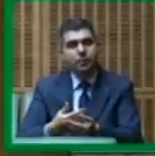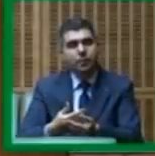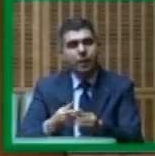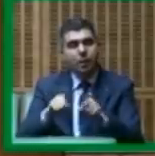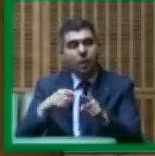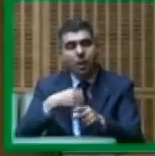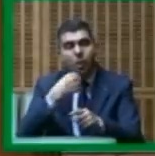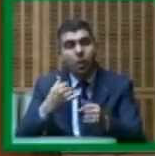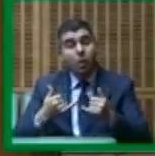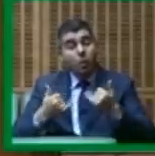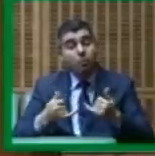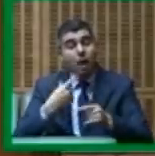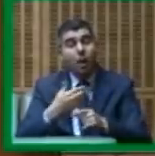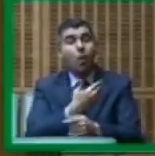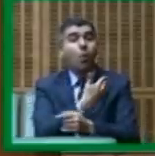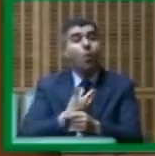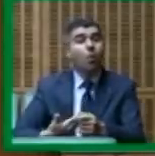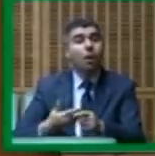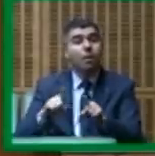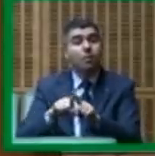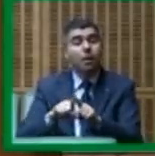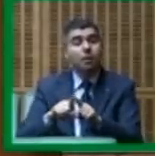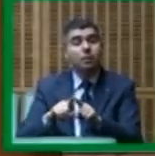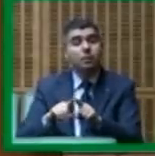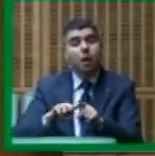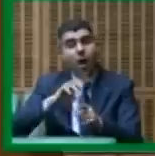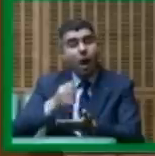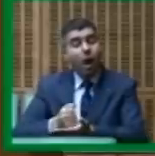تكون الحكومه عندها الحق يساندوها،